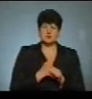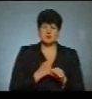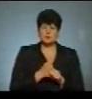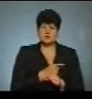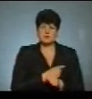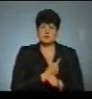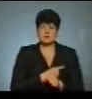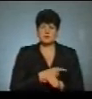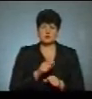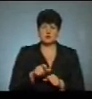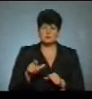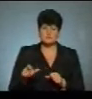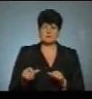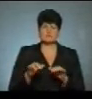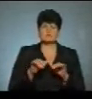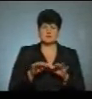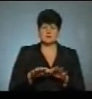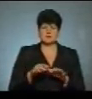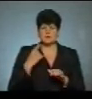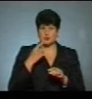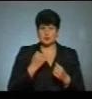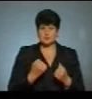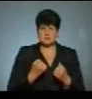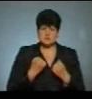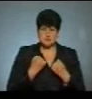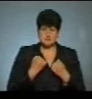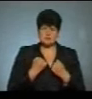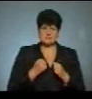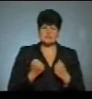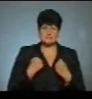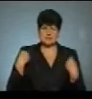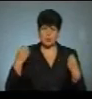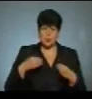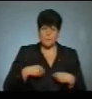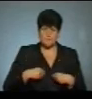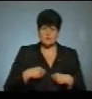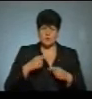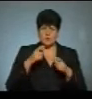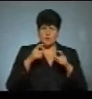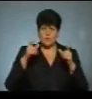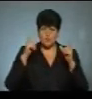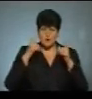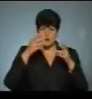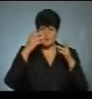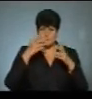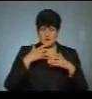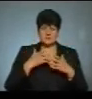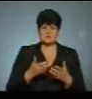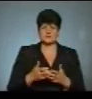медичного персоналу в засобах індивідуального захисту, захисні комбінезони, окуляри, маски,